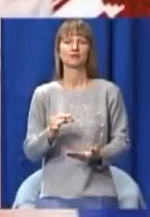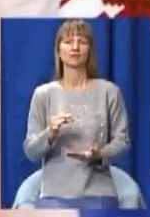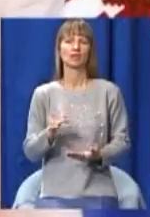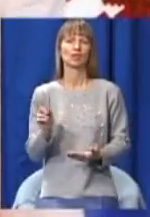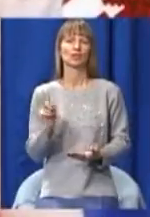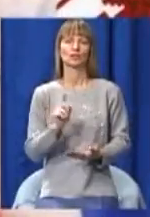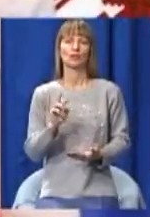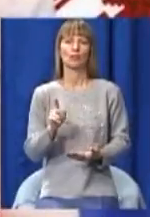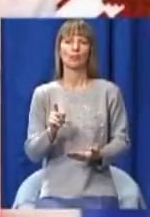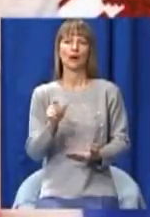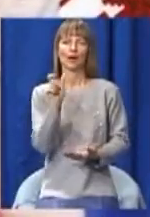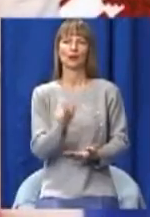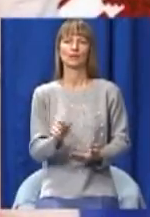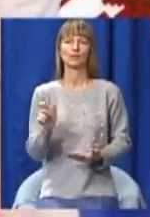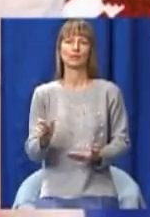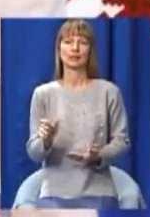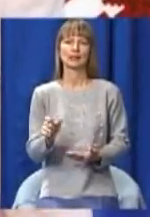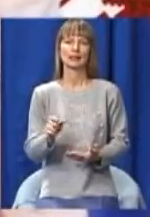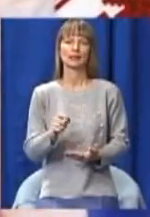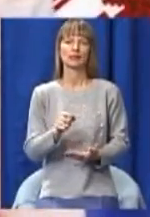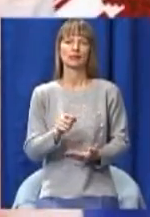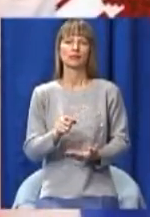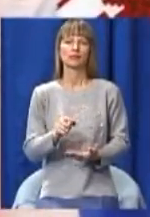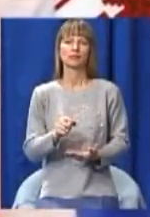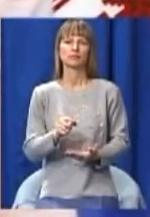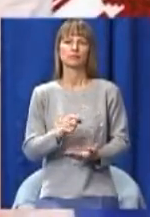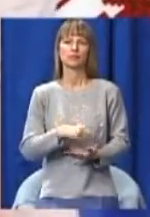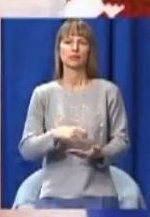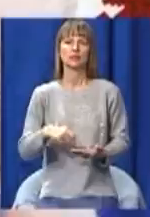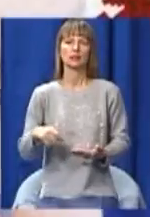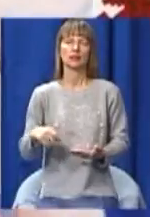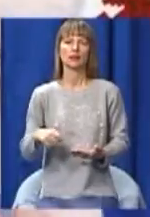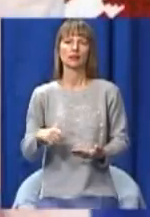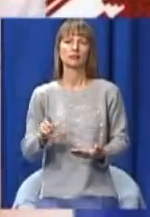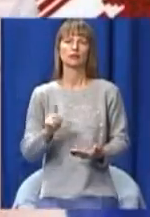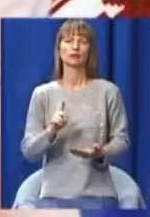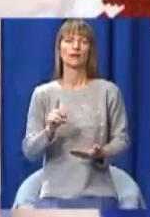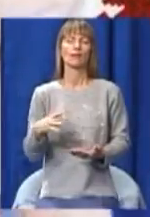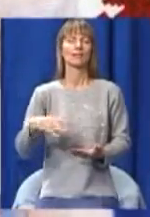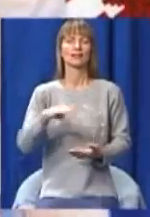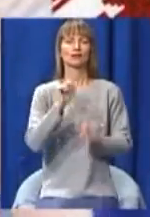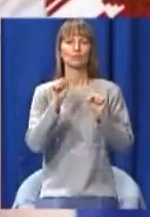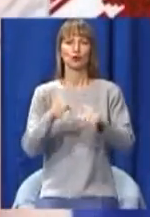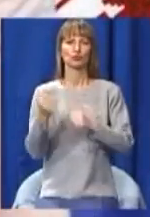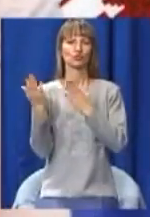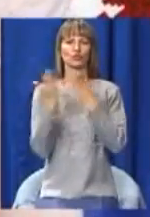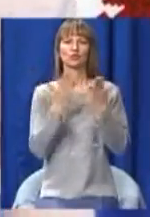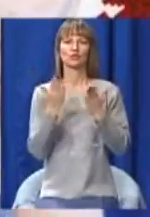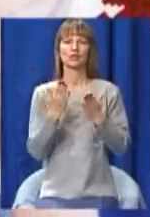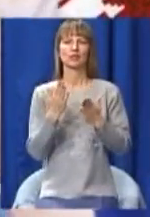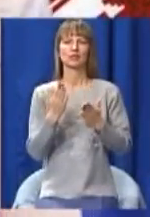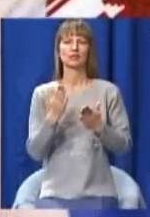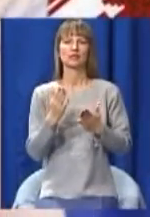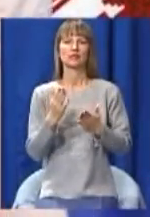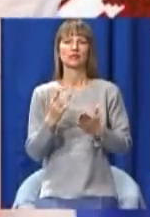чтобы люди писали, чтобы всем нужно читать, чтобы читать